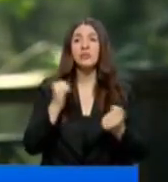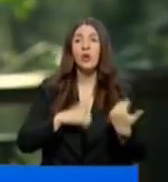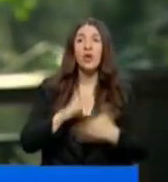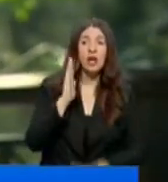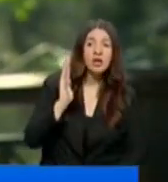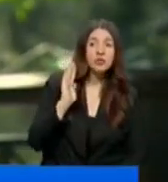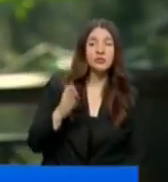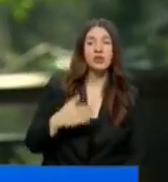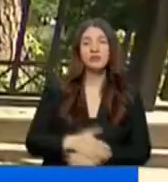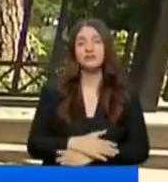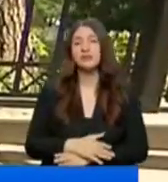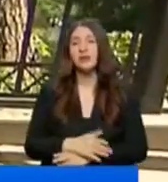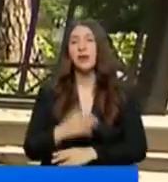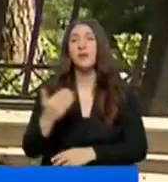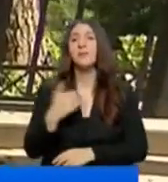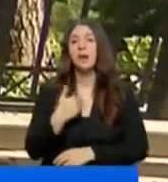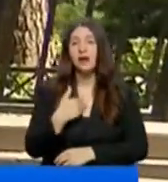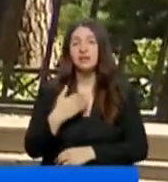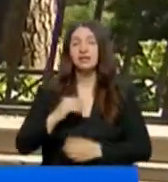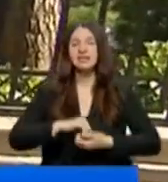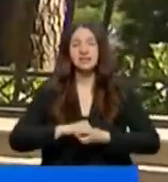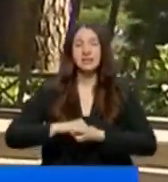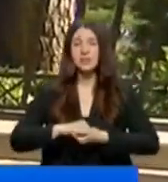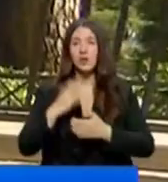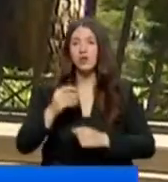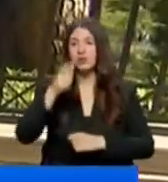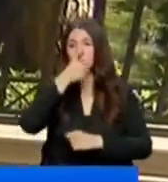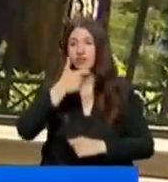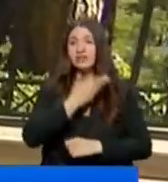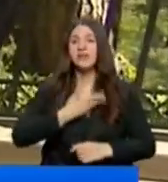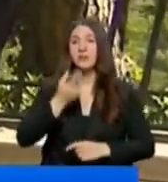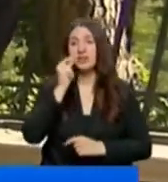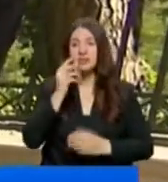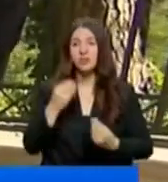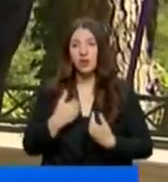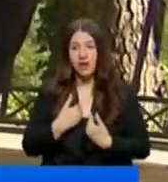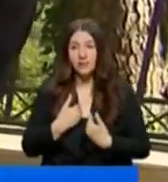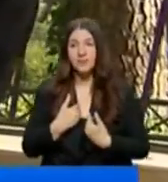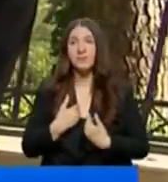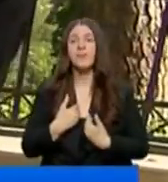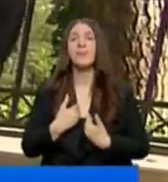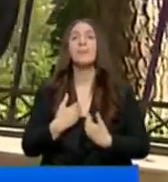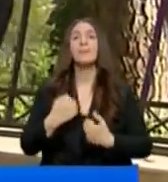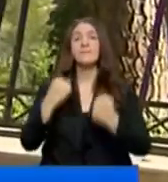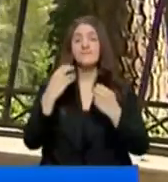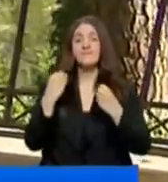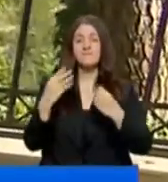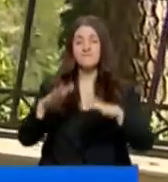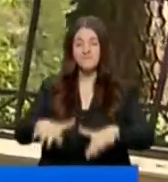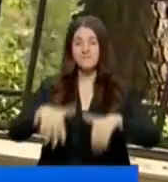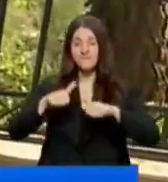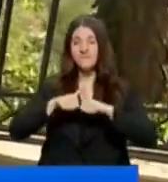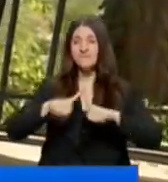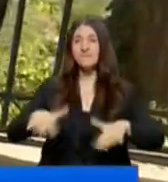doğru gidiyoruz aslında. Ben samimi olarak ülkesini seven bir insan olarak güçlendirilmiş bir